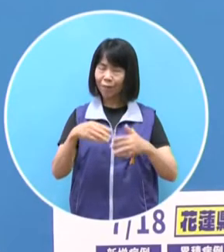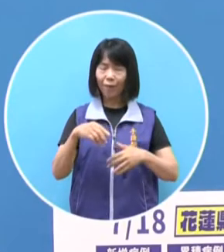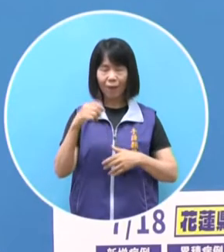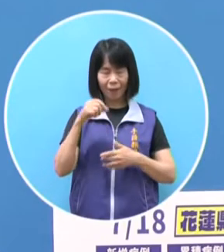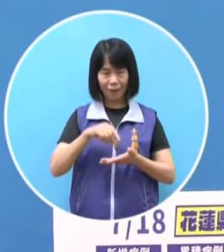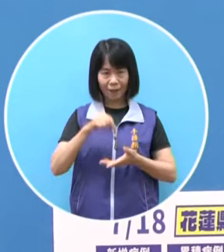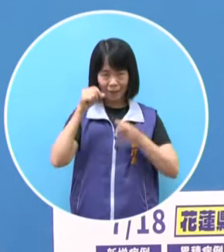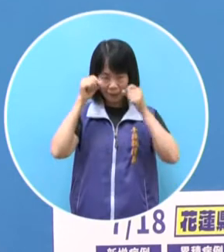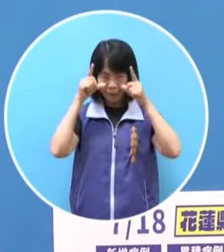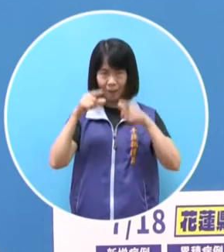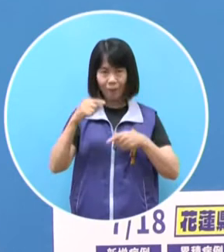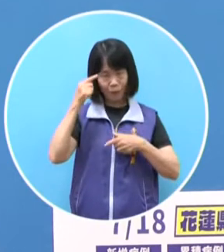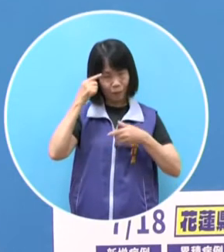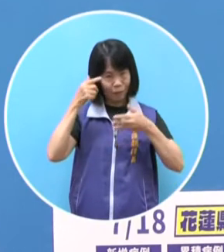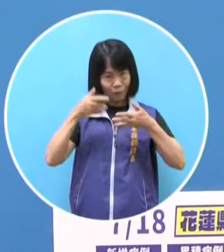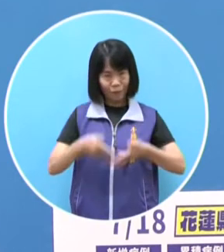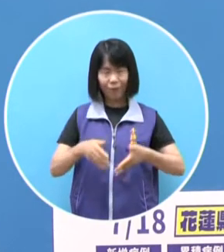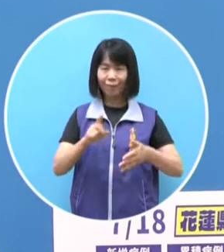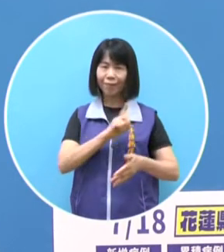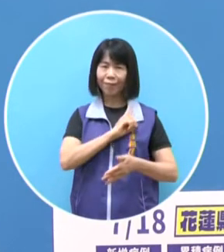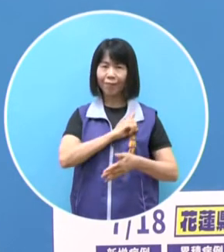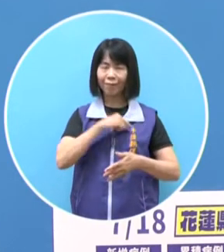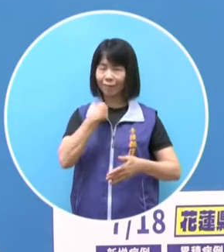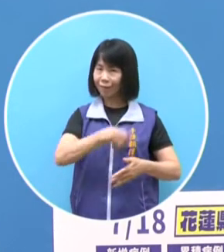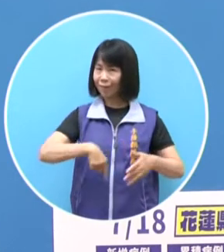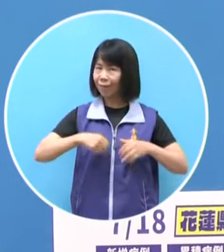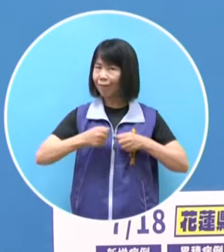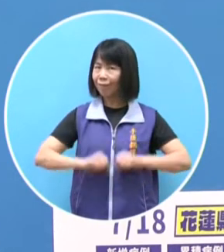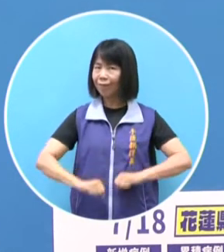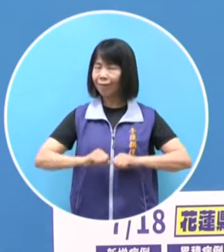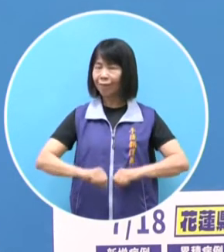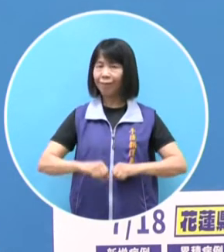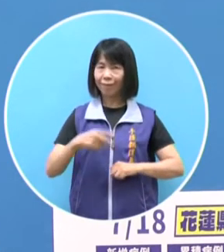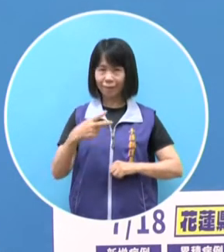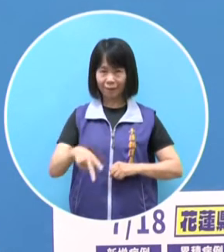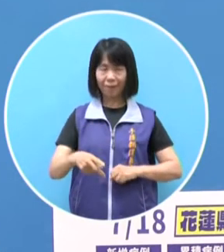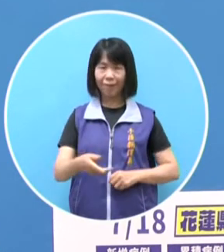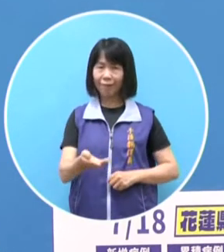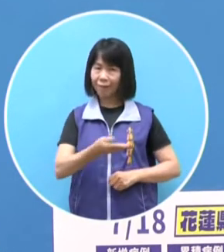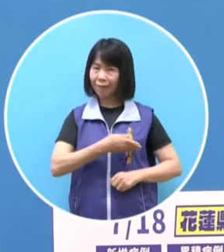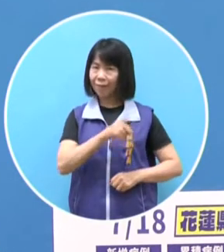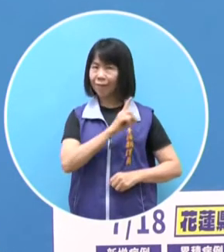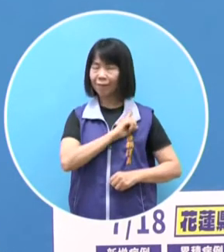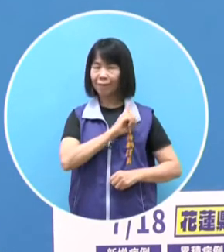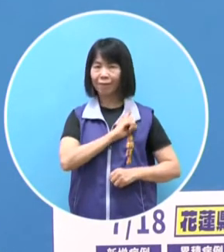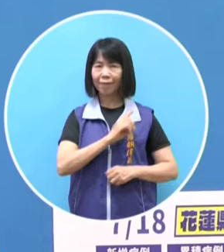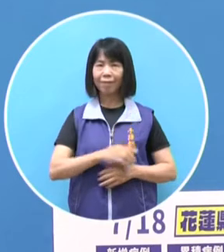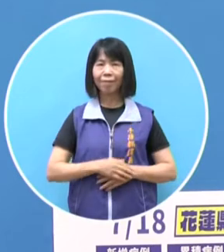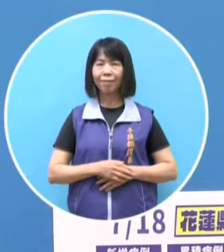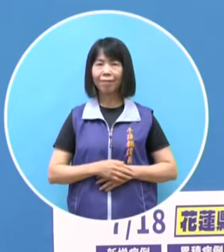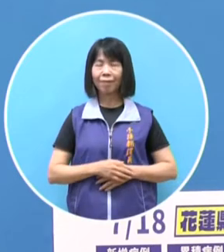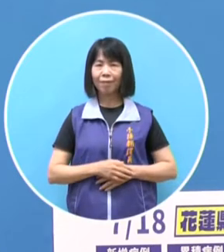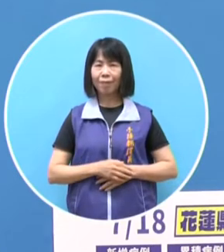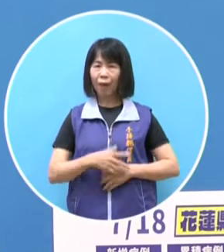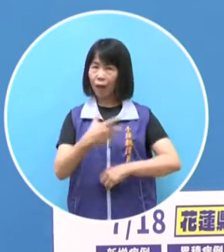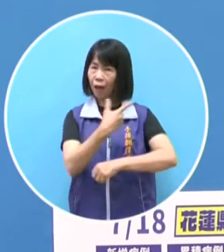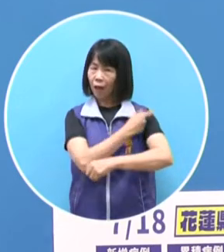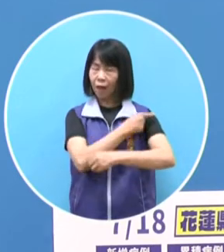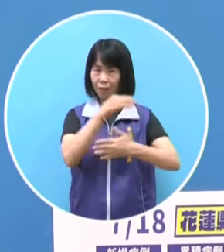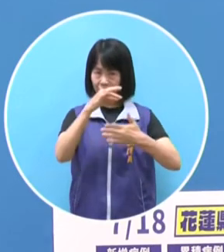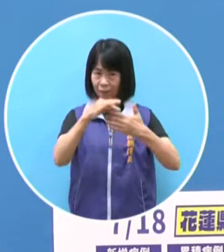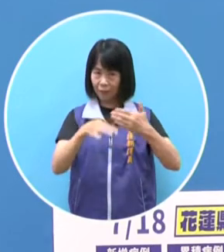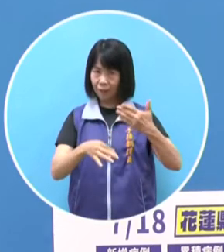互相重视自己的身体健康，也能够让自己符合接种条件